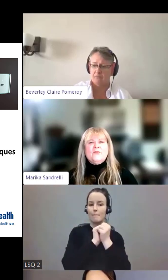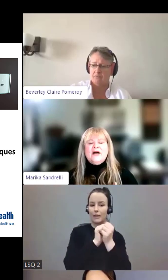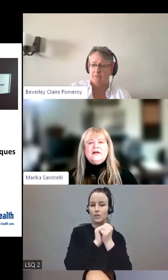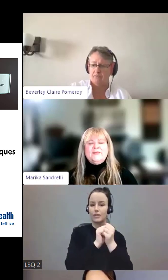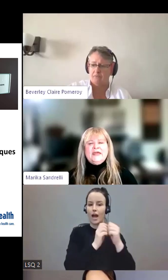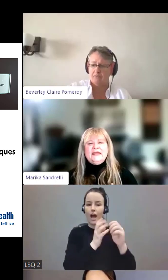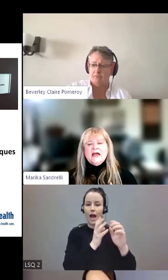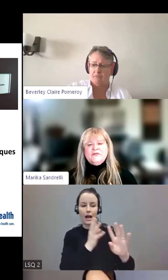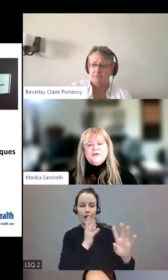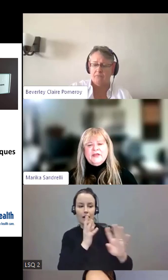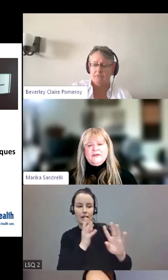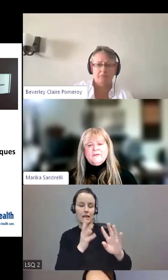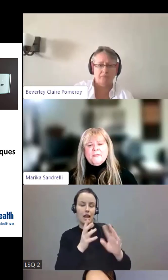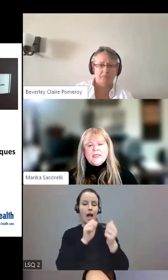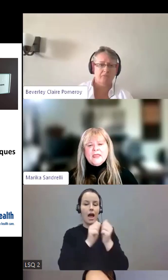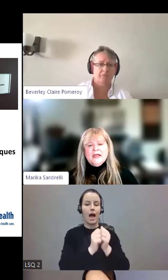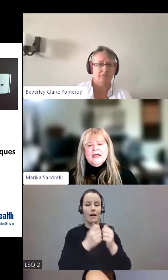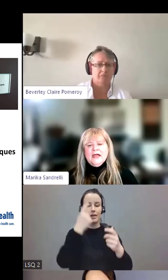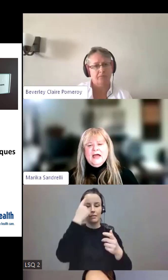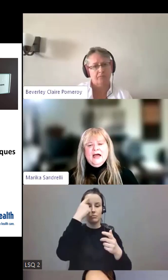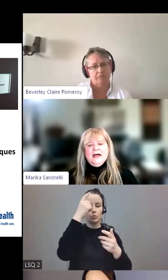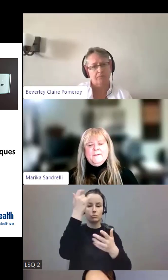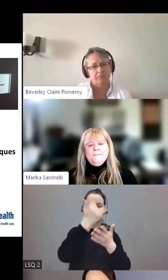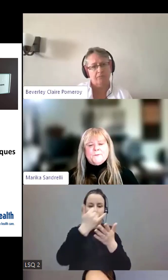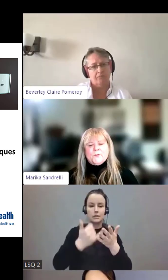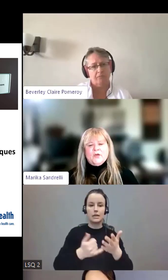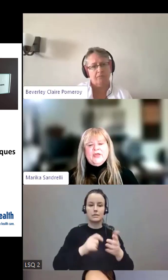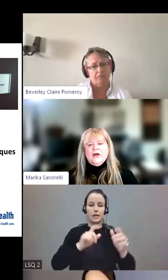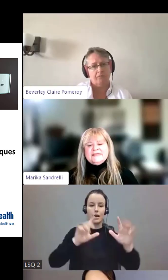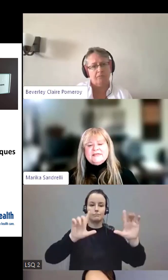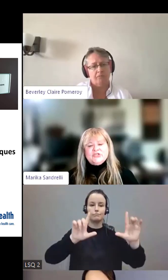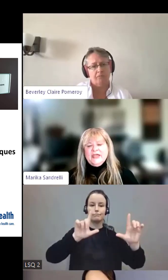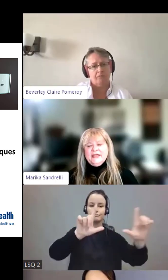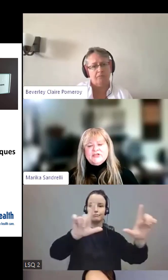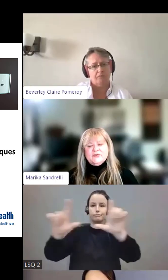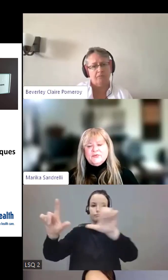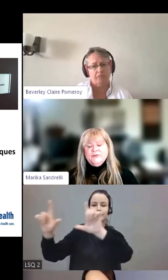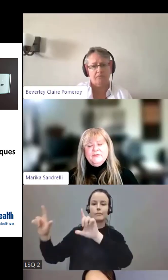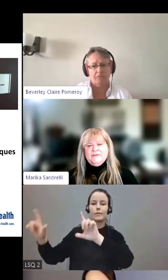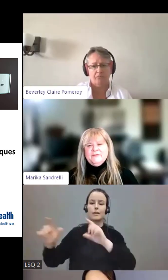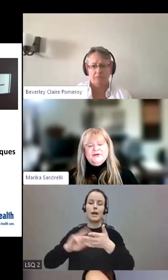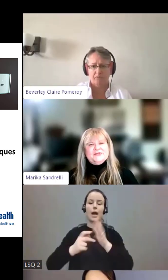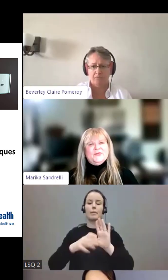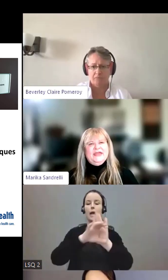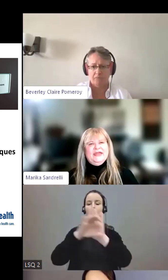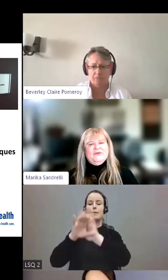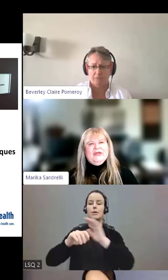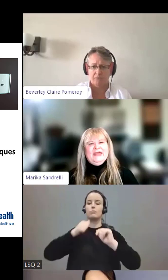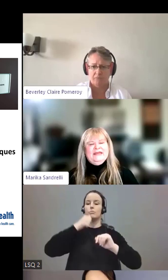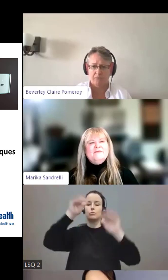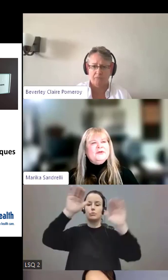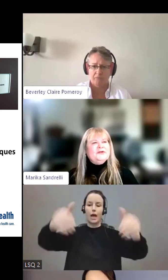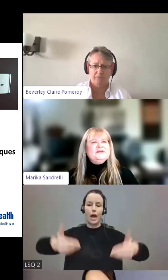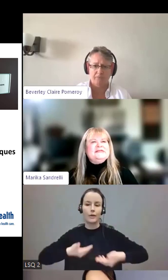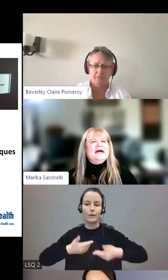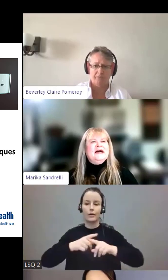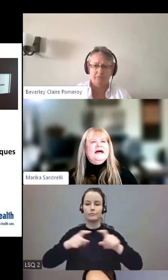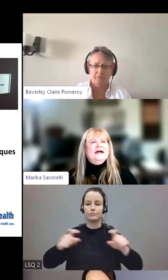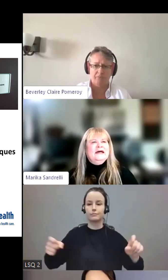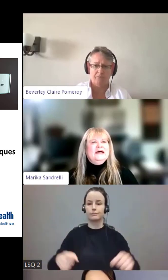accueillantes et réconfortantes. On a aussi changé les numéros des salles, les chiffres, les nombres